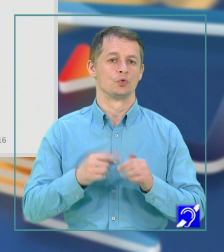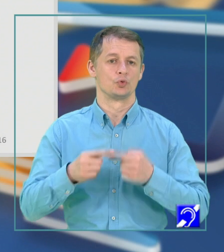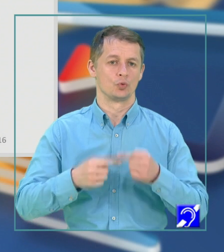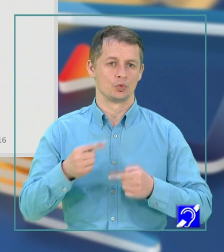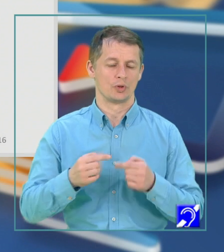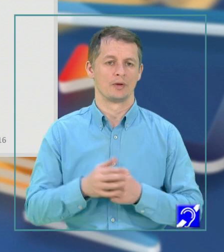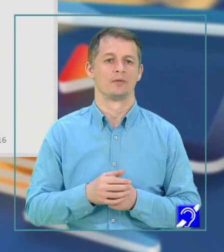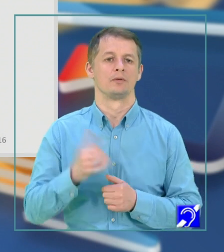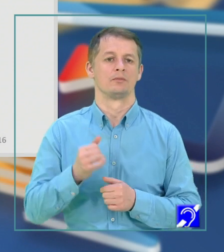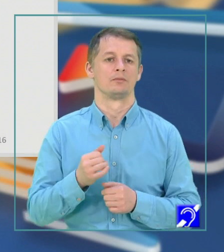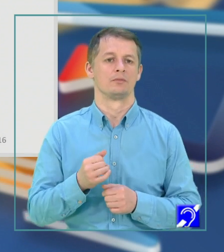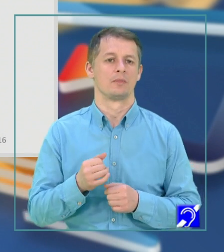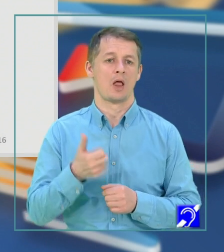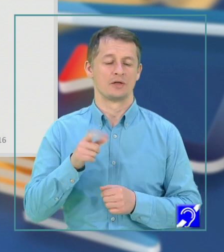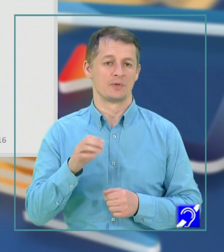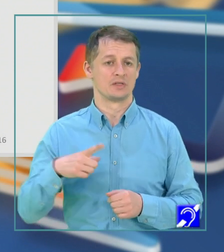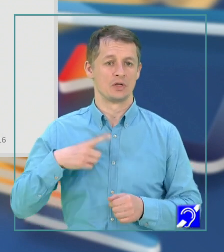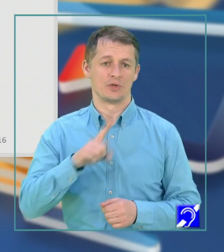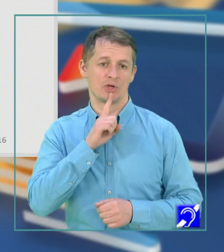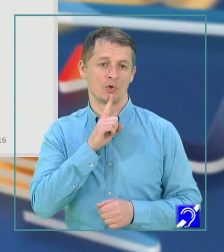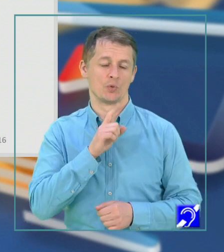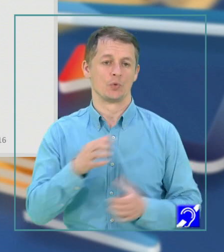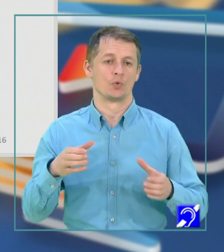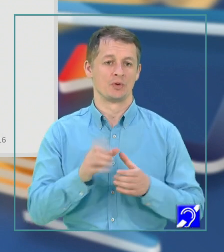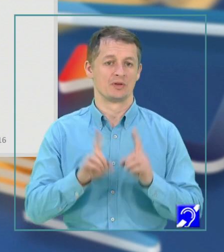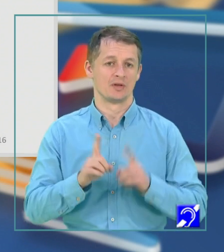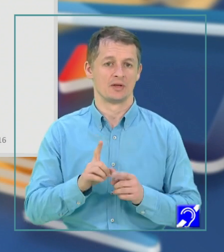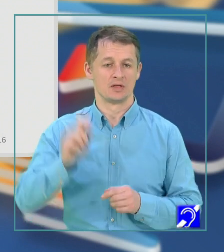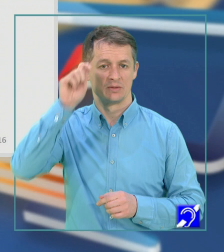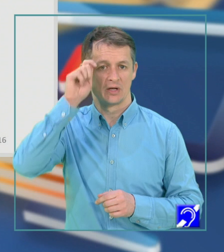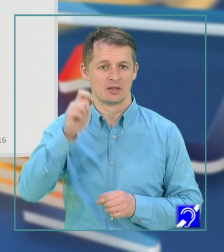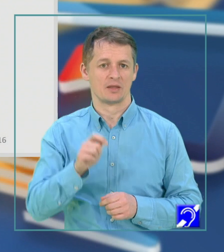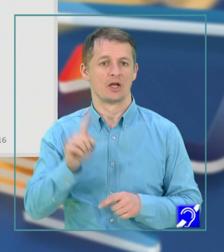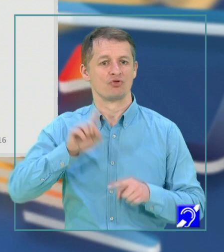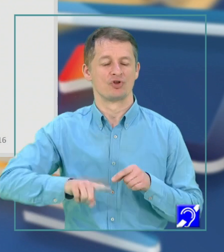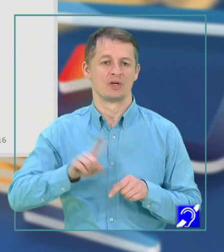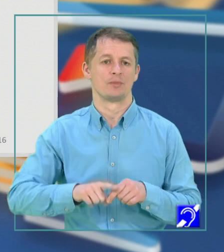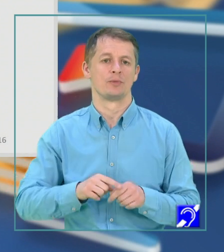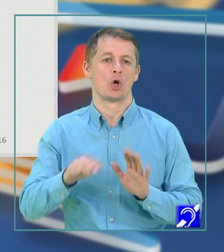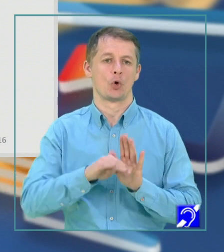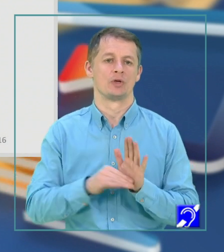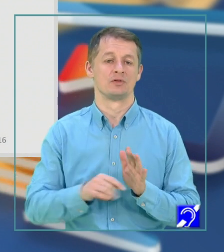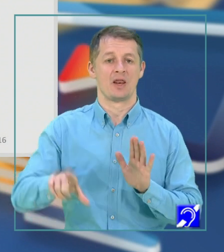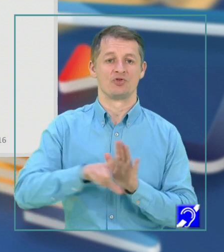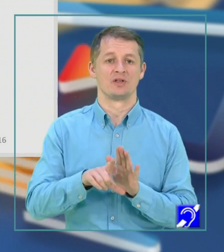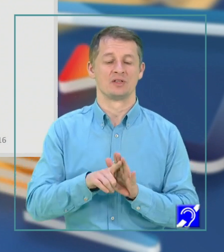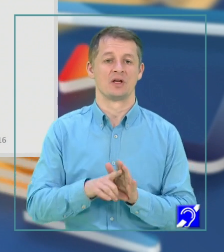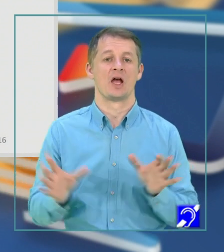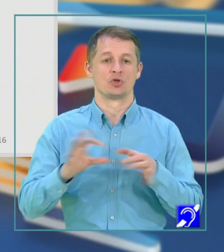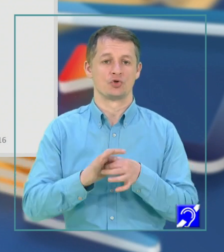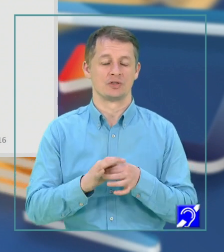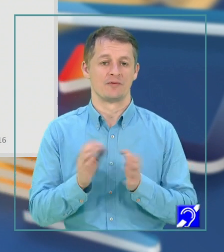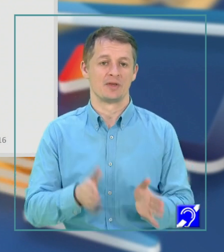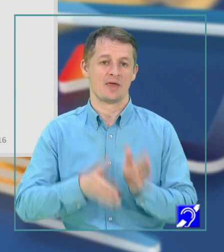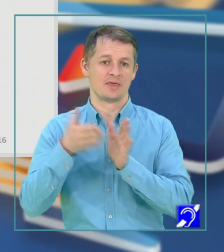împreună cu legea dată se numește grup dacă sunt îndeplinite simultan condițiile. Legea este asociativă. În